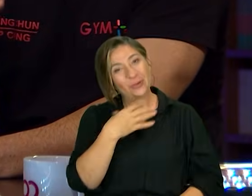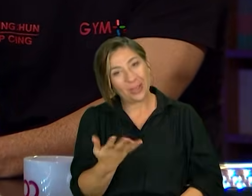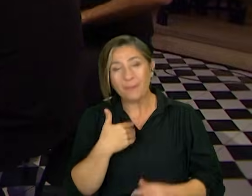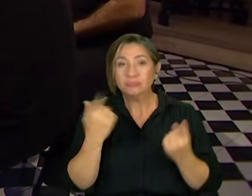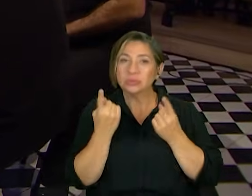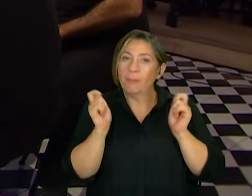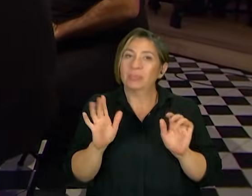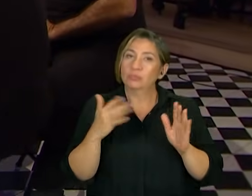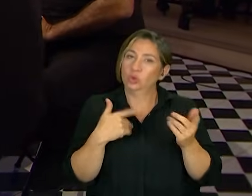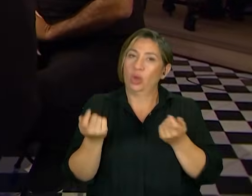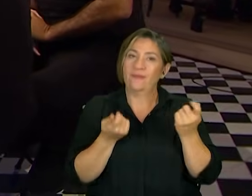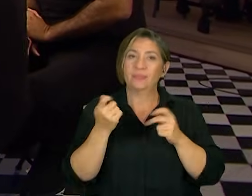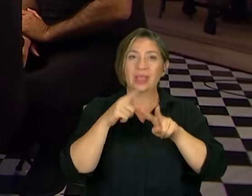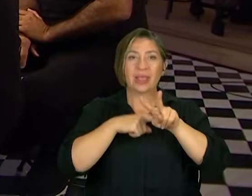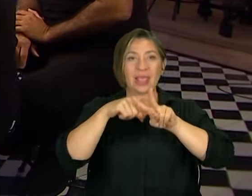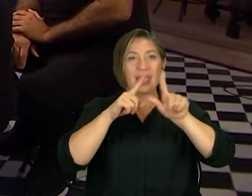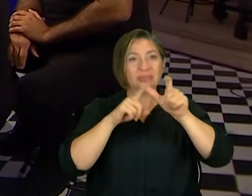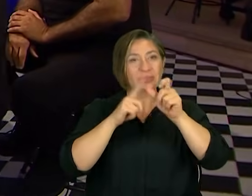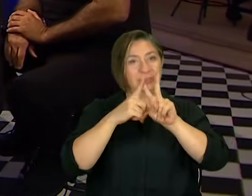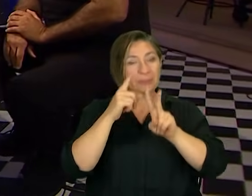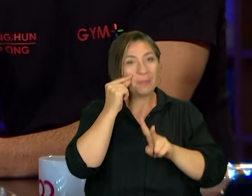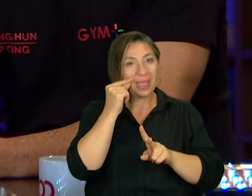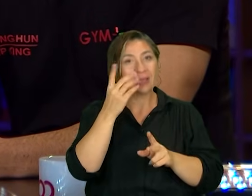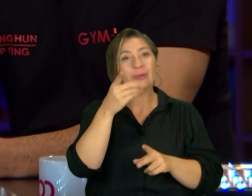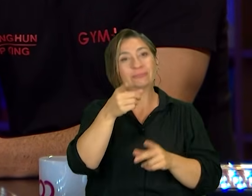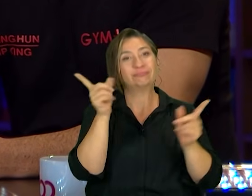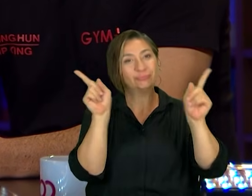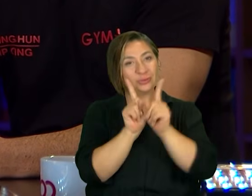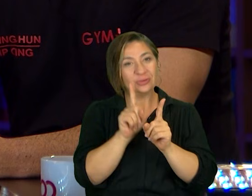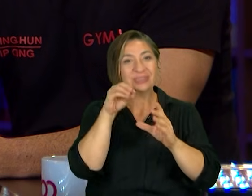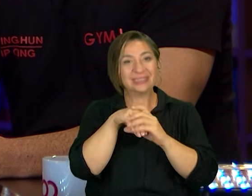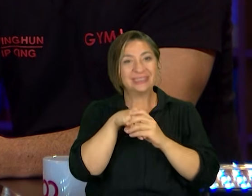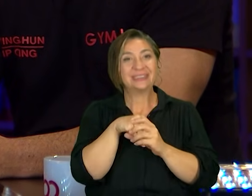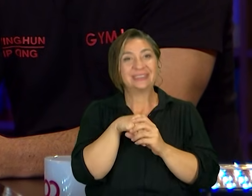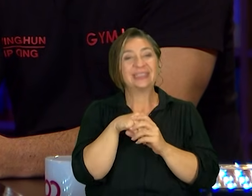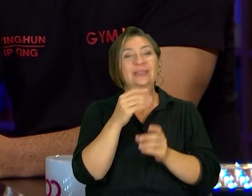hiçbir şey yapmadım, bu görevim. Yalçın Bey'e bizi buluşturduğu için teşekkür